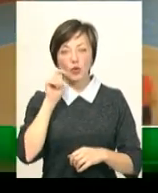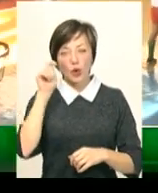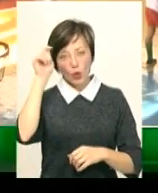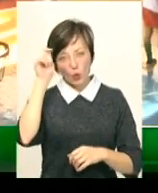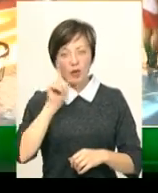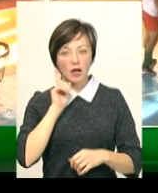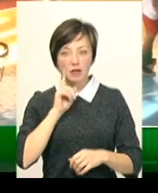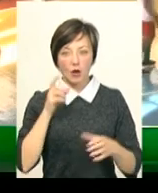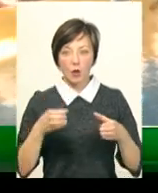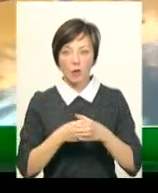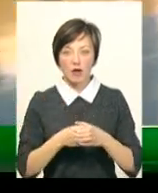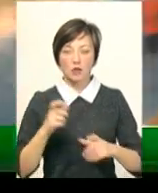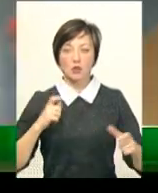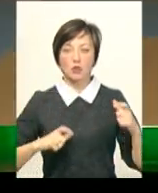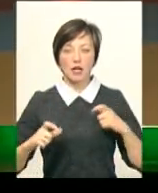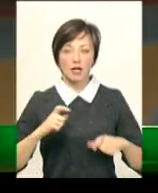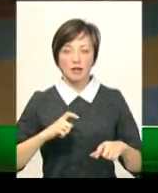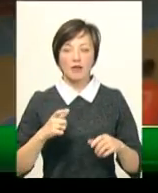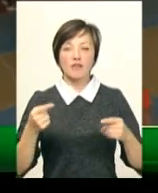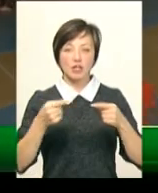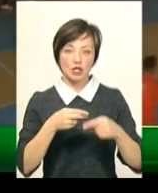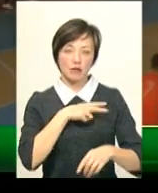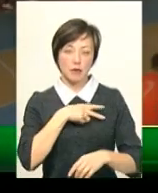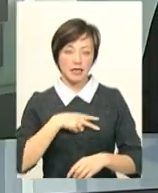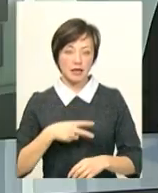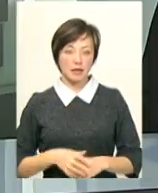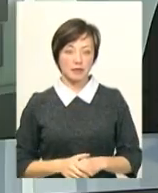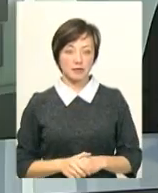студентів коледжів області визначились призери.